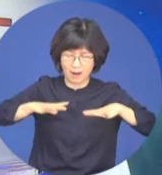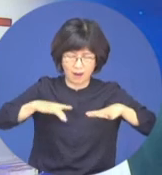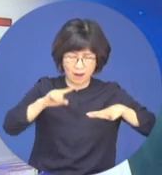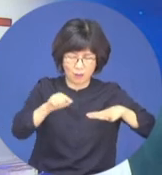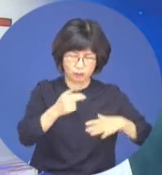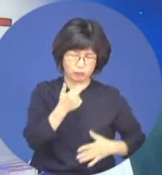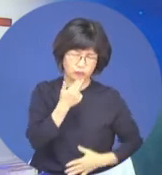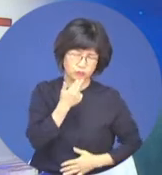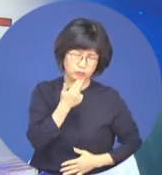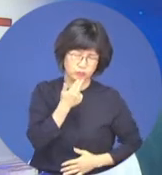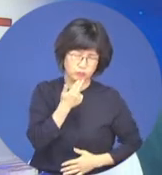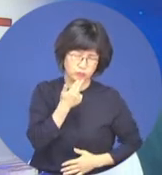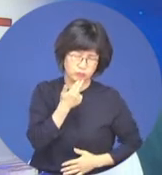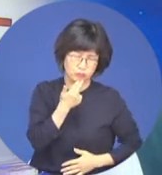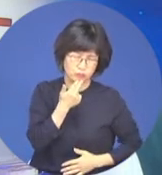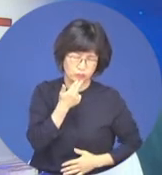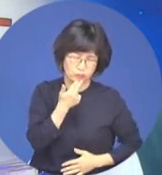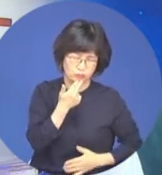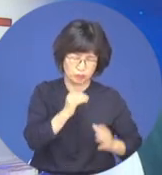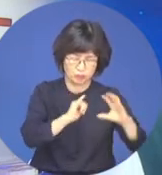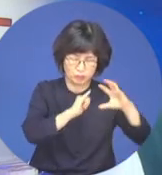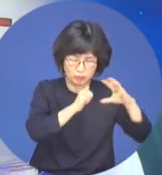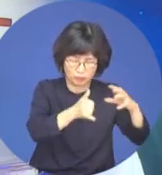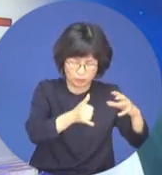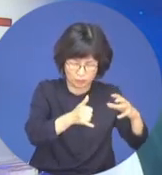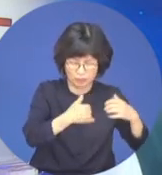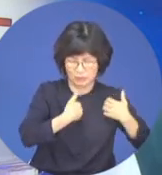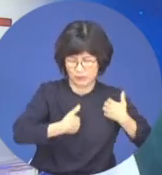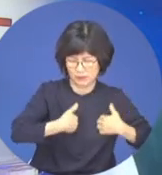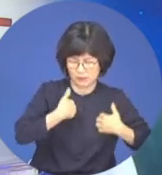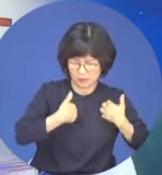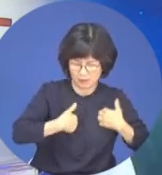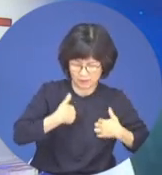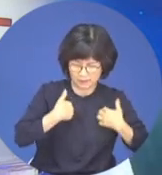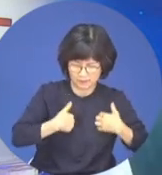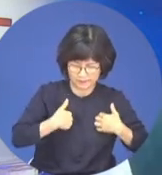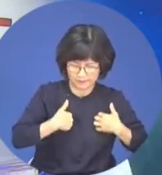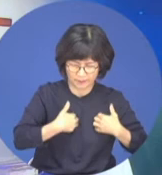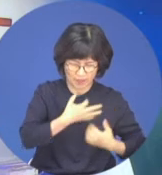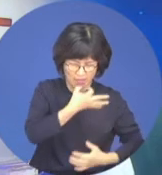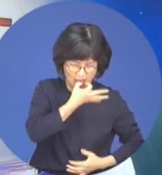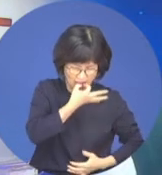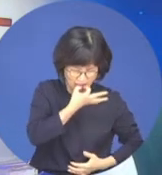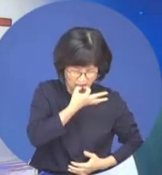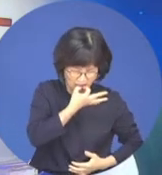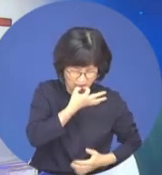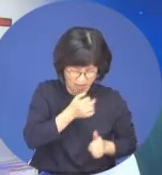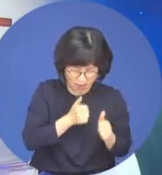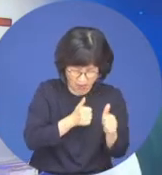살기보다는 세상의 즐거움과 유익을 따라 살았으며